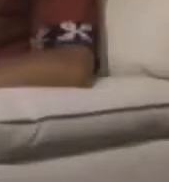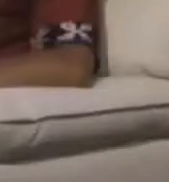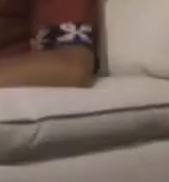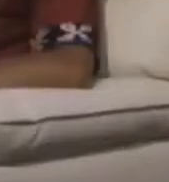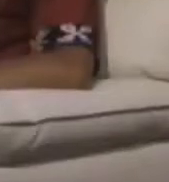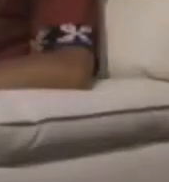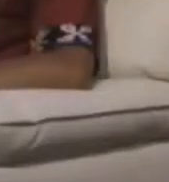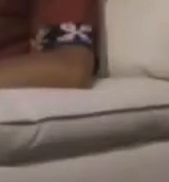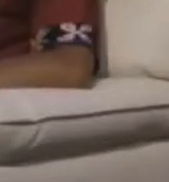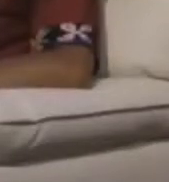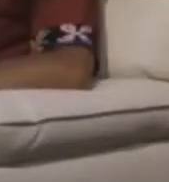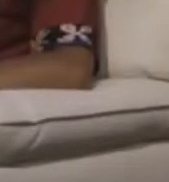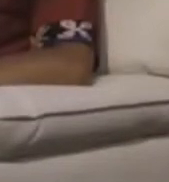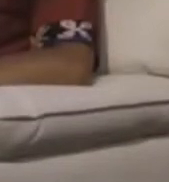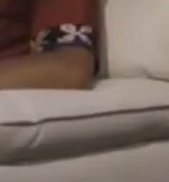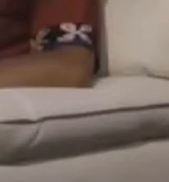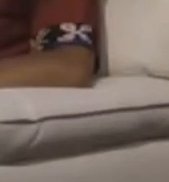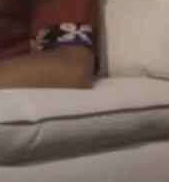sudah berbicara,